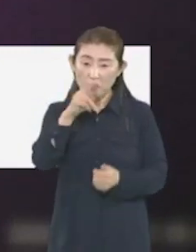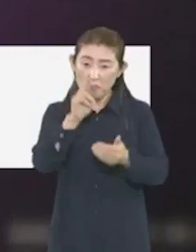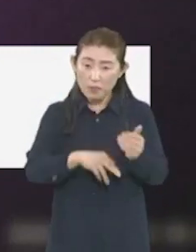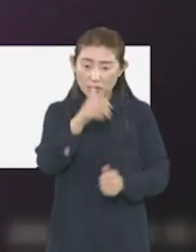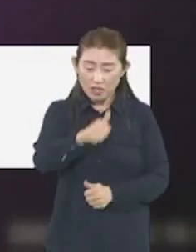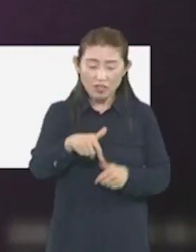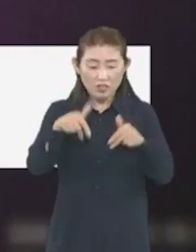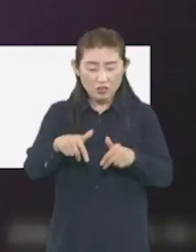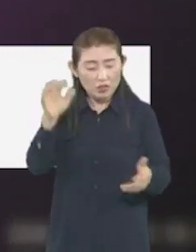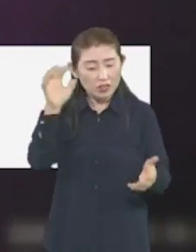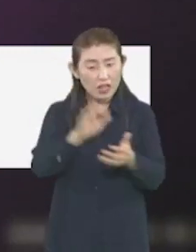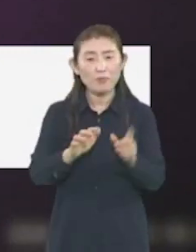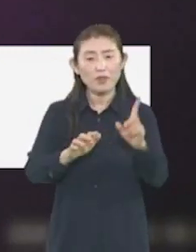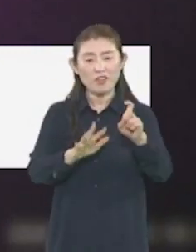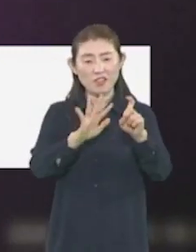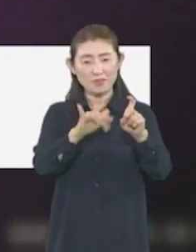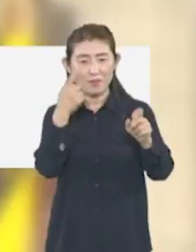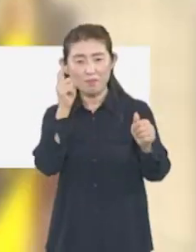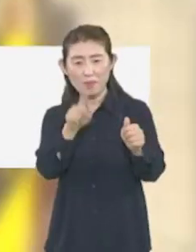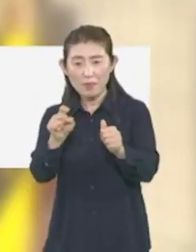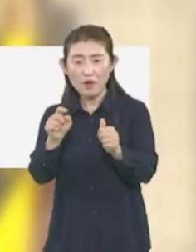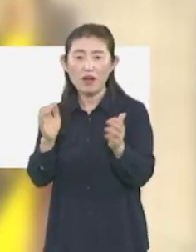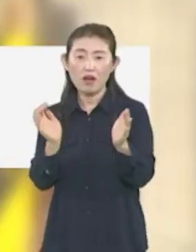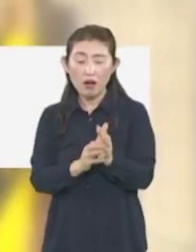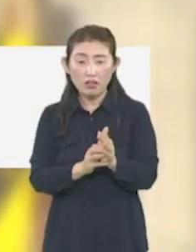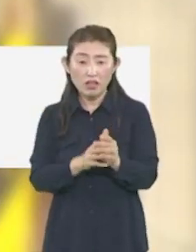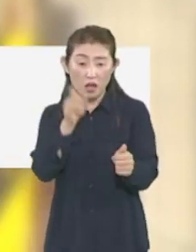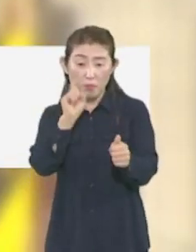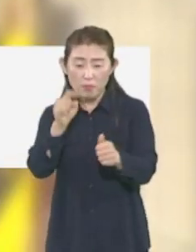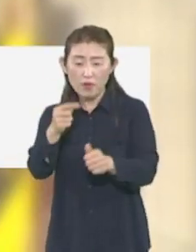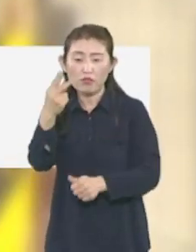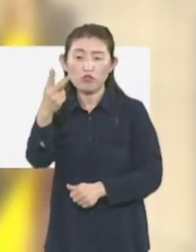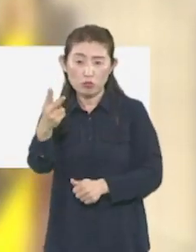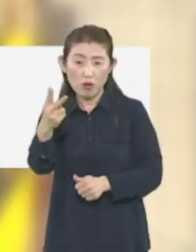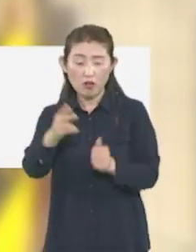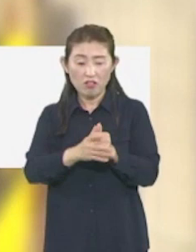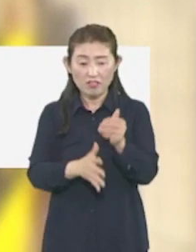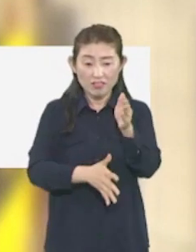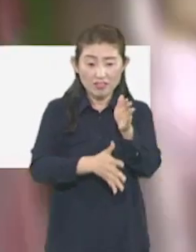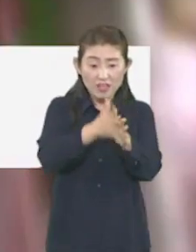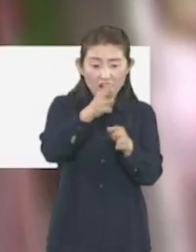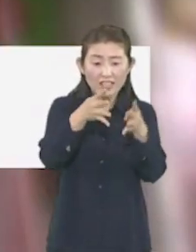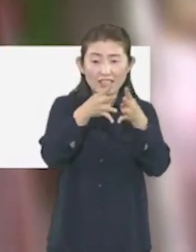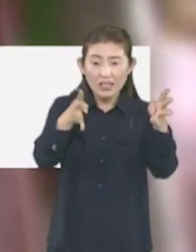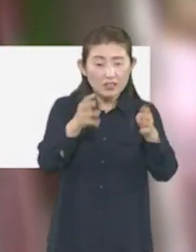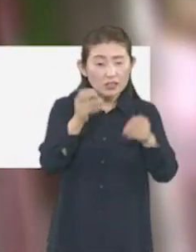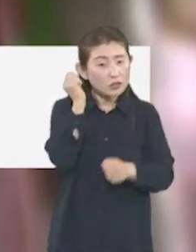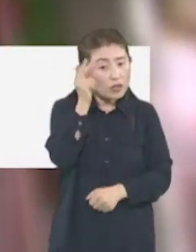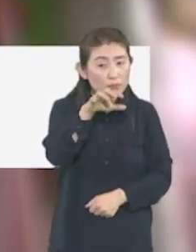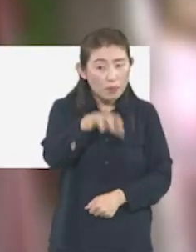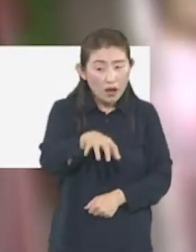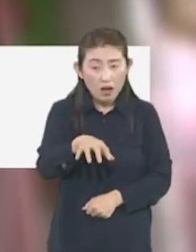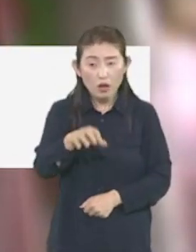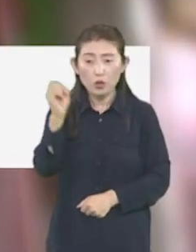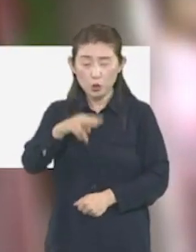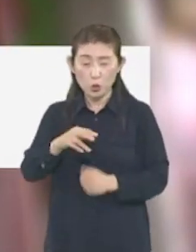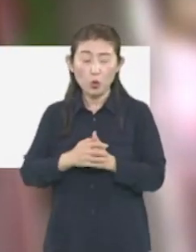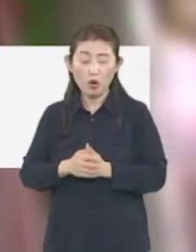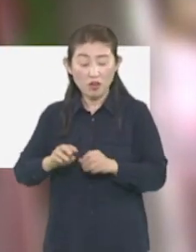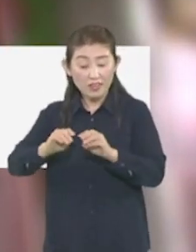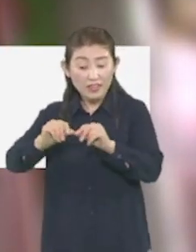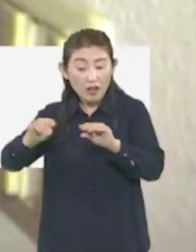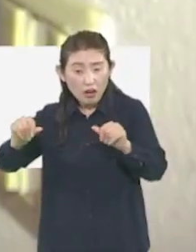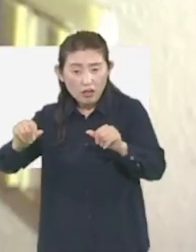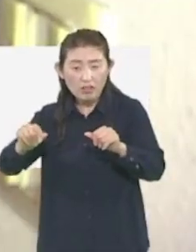중사 등 11명을 적발한 뒤 두 번 이상 적발된 업주의 4층 규모의 여강 건물과 145 제곱 미터